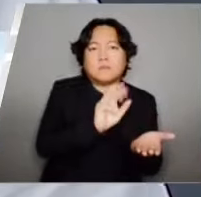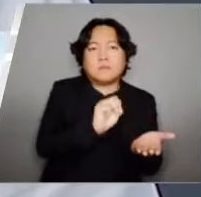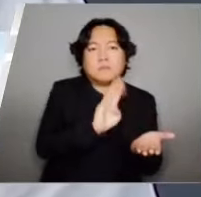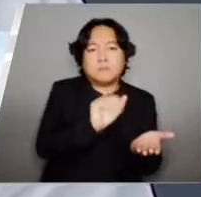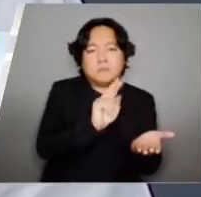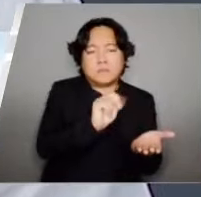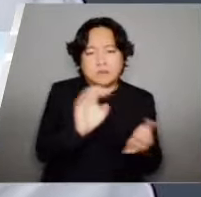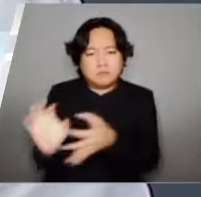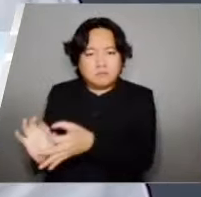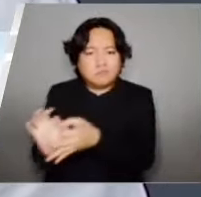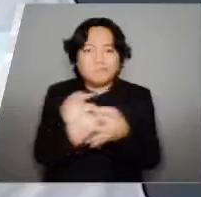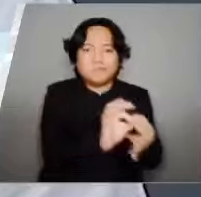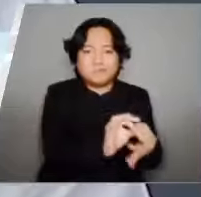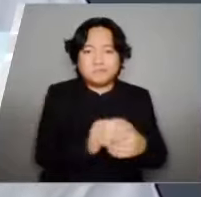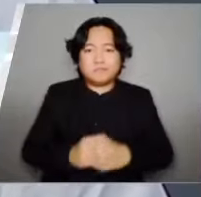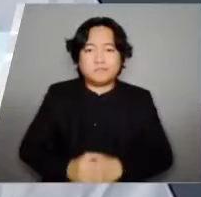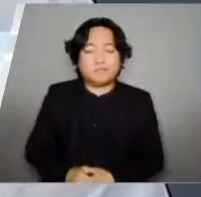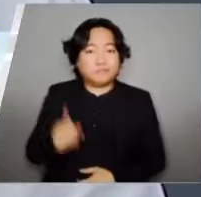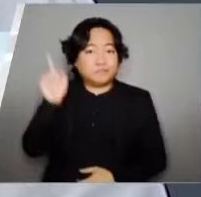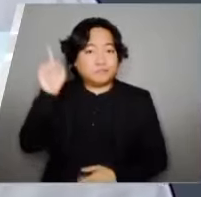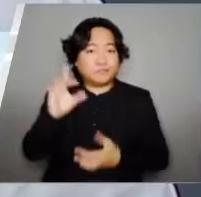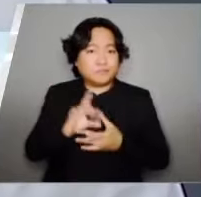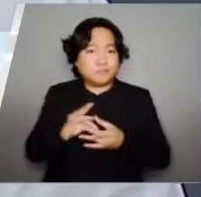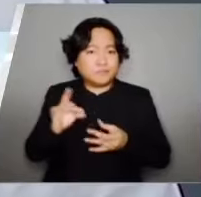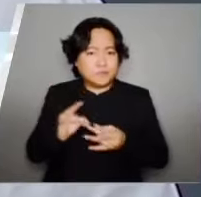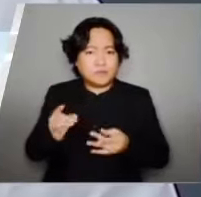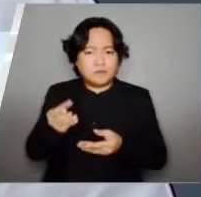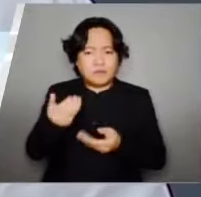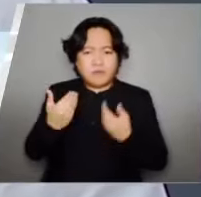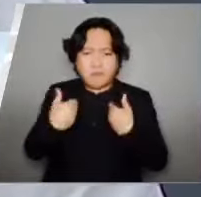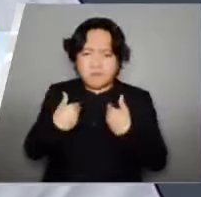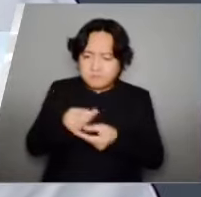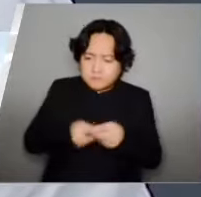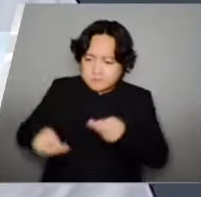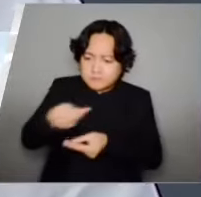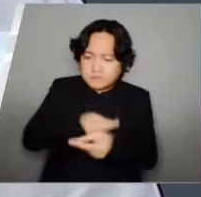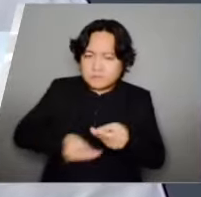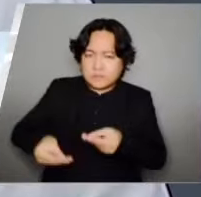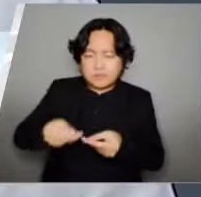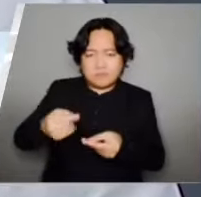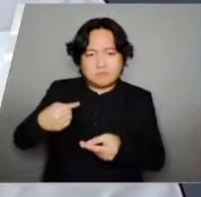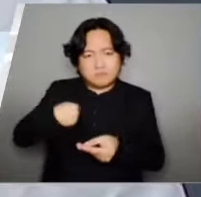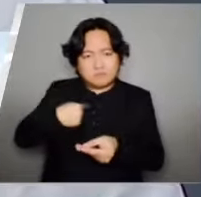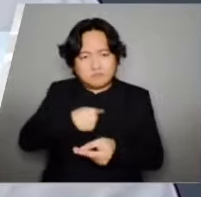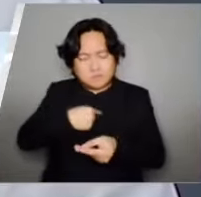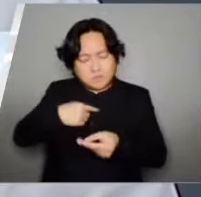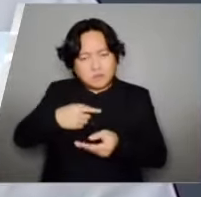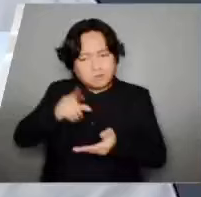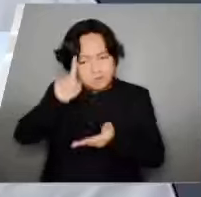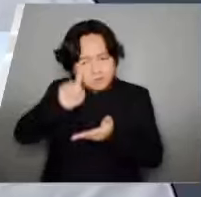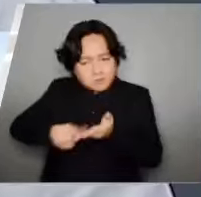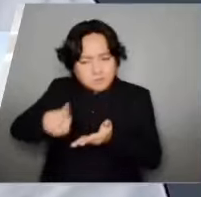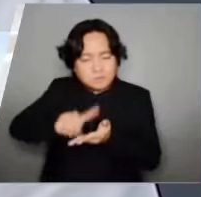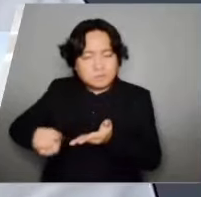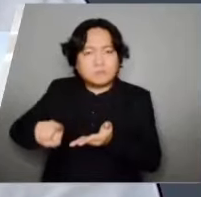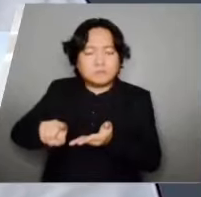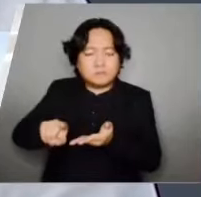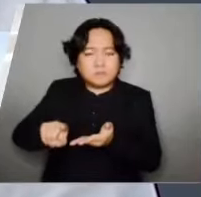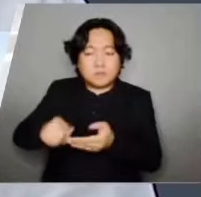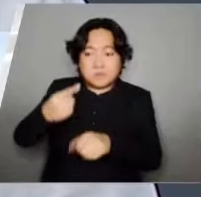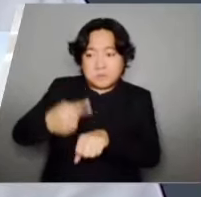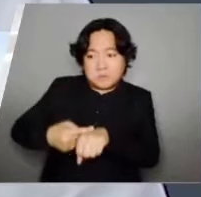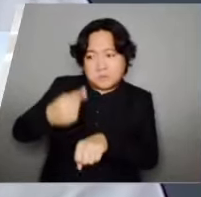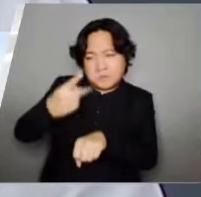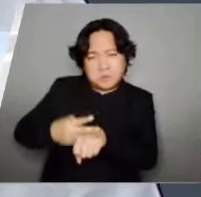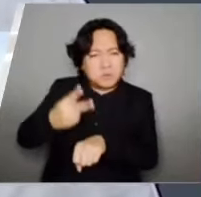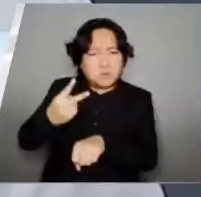transaction na yun, talagang nag-abot sila. Hindi lang isa o dalawa. Nag-abot sila dun sa mga transaction na yun.